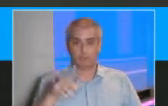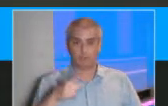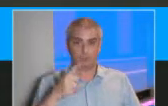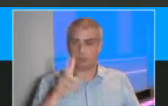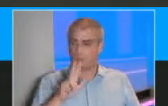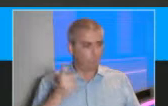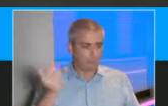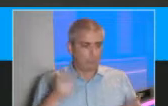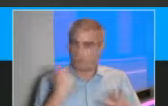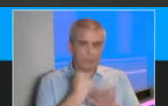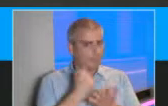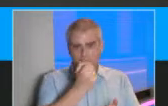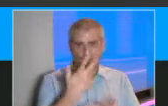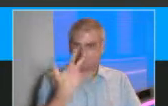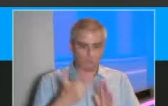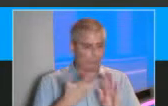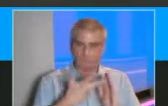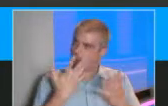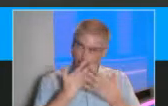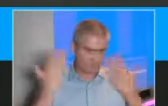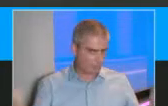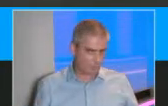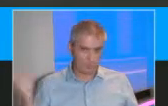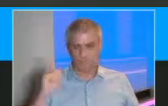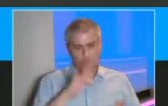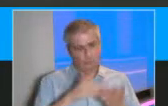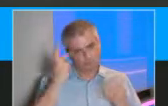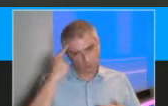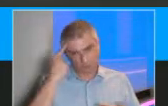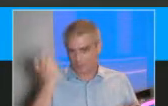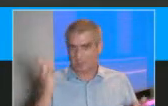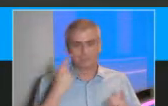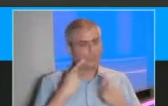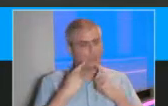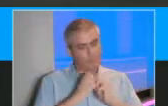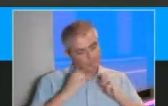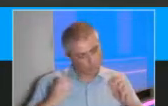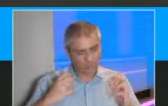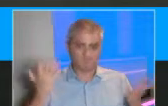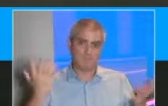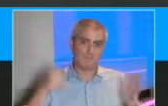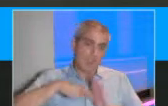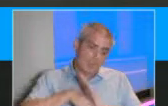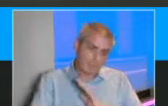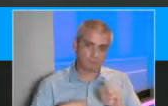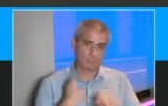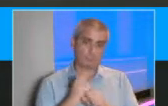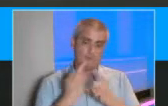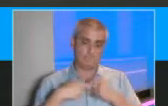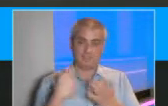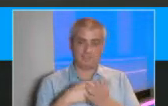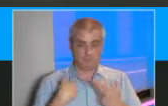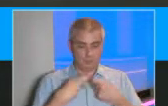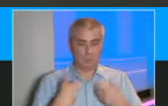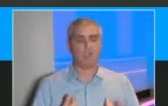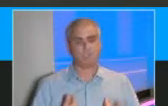ה-25 באוגוסט אנחנו לא יכולים להעביר תקציב בשלוש קירות, זה ברור. כל מי שנמצא פה בכנסת יודע איזה דיונים ארוכים ומפרחים, והם מעמיקים, אנחנו עושים ועדת כספים שאני